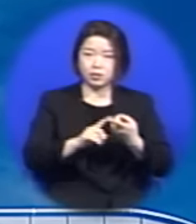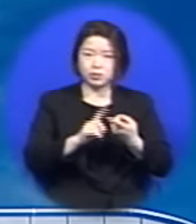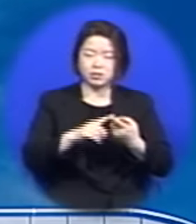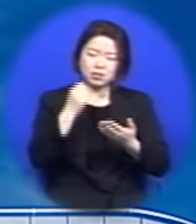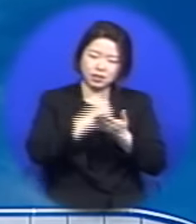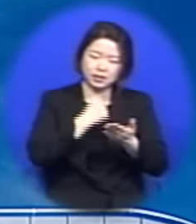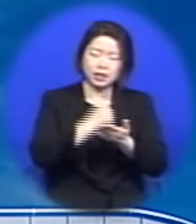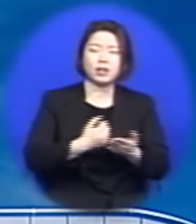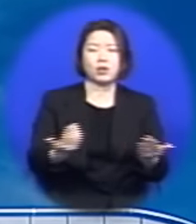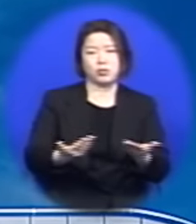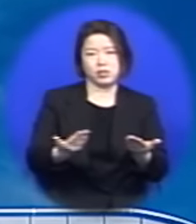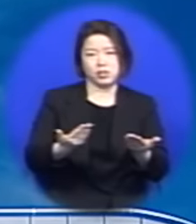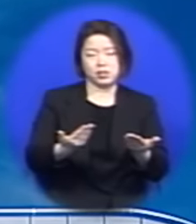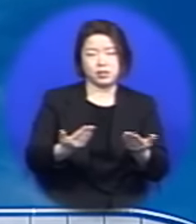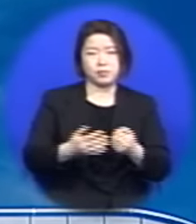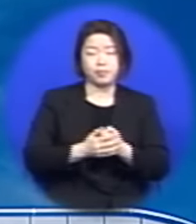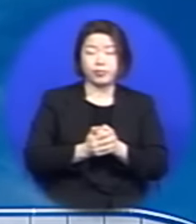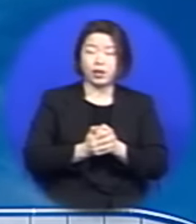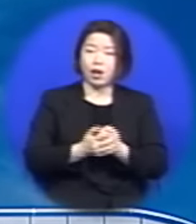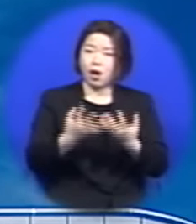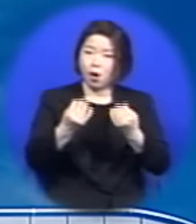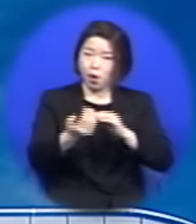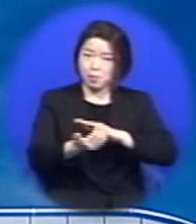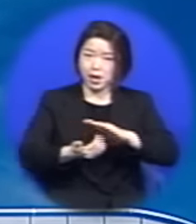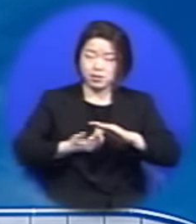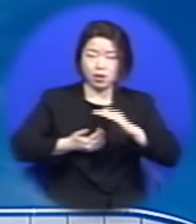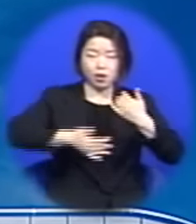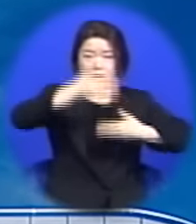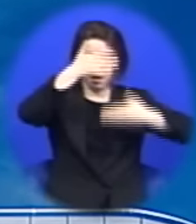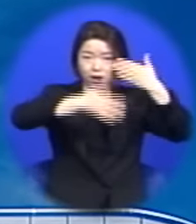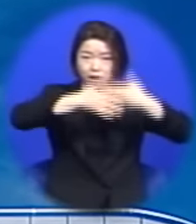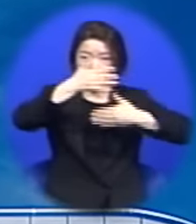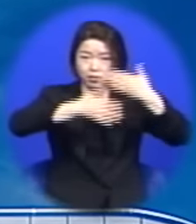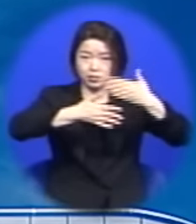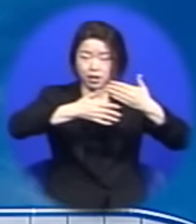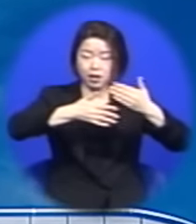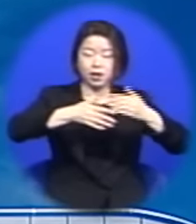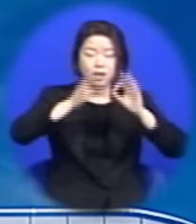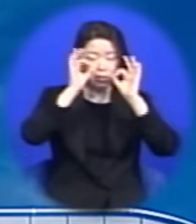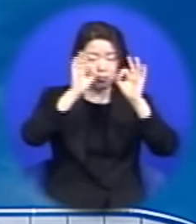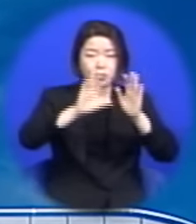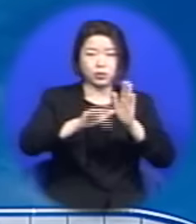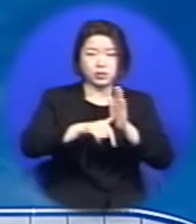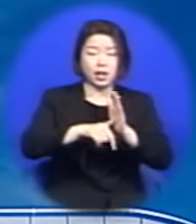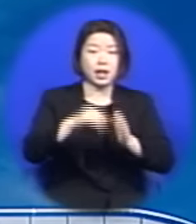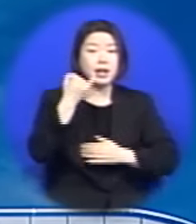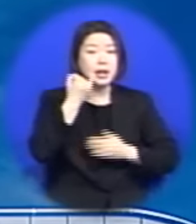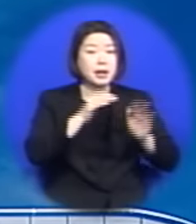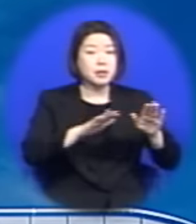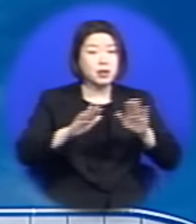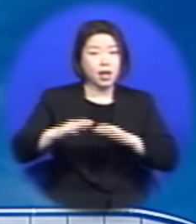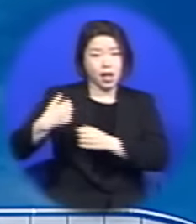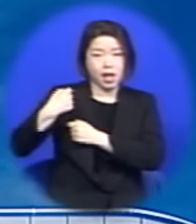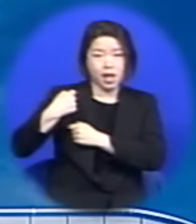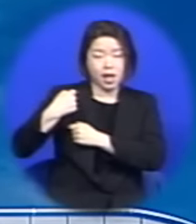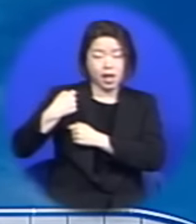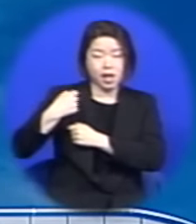일입니다 얼마 전에 영상에서 미 해군 대장 되는 어떤